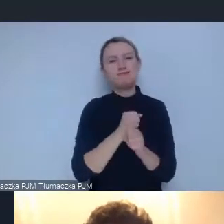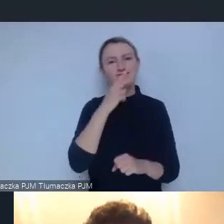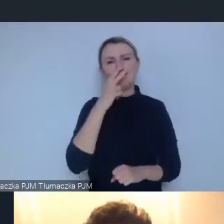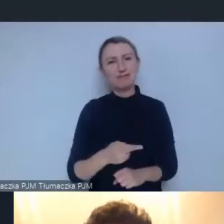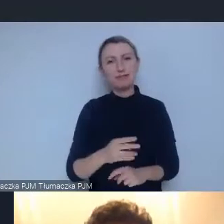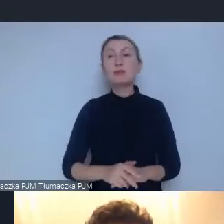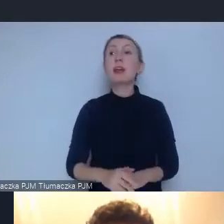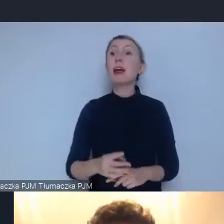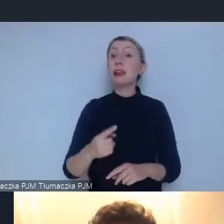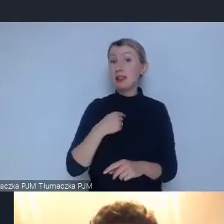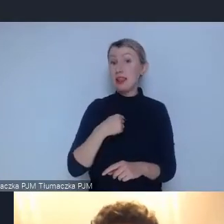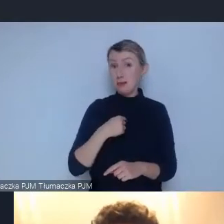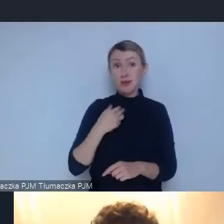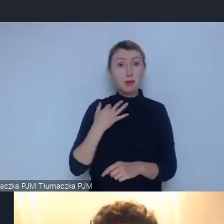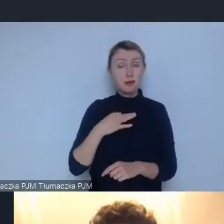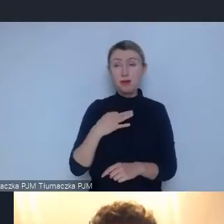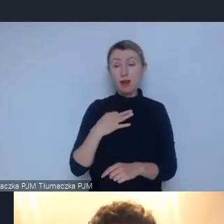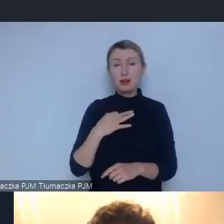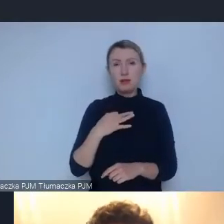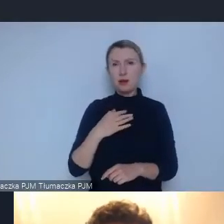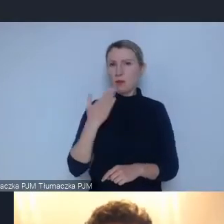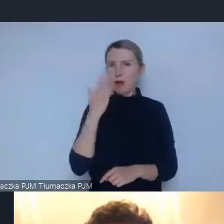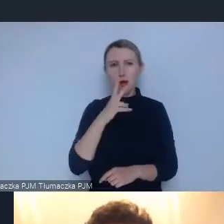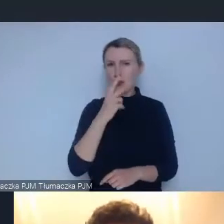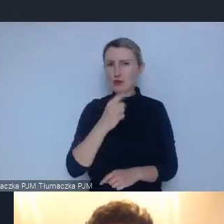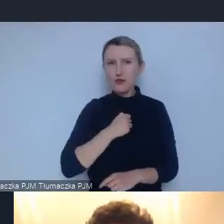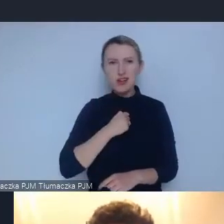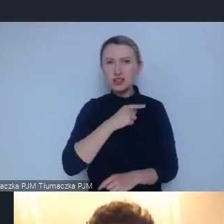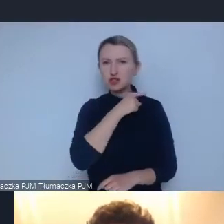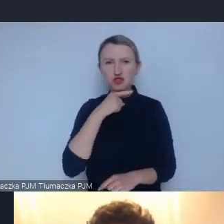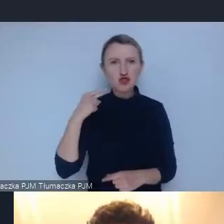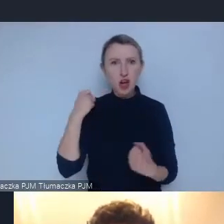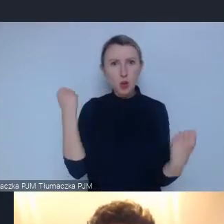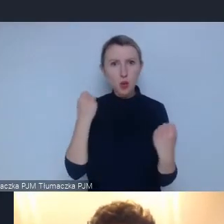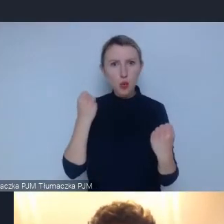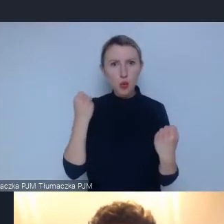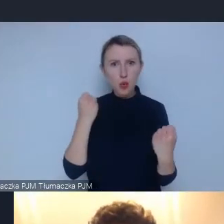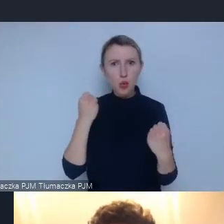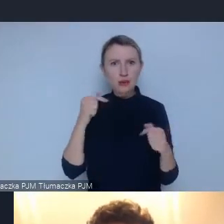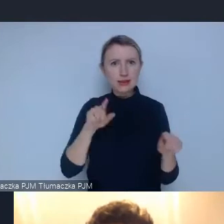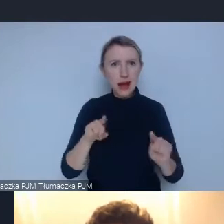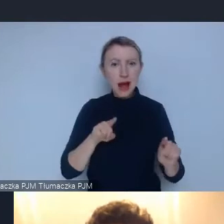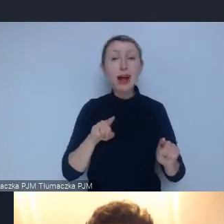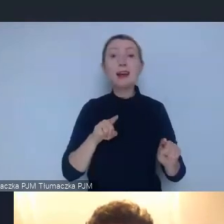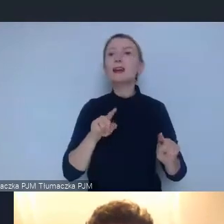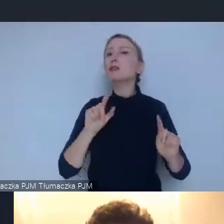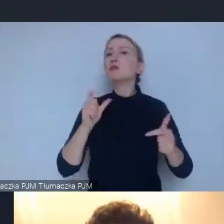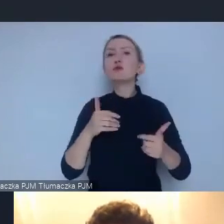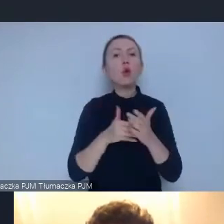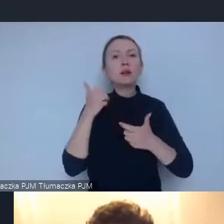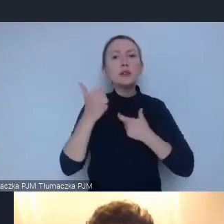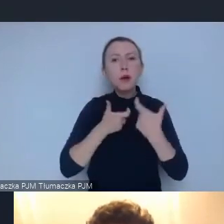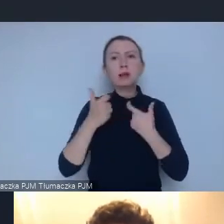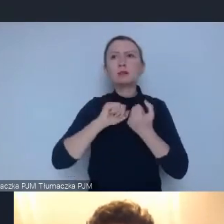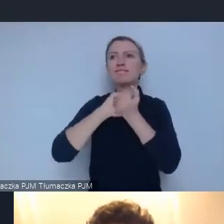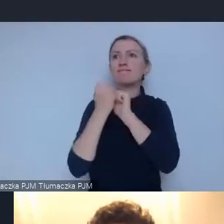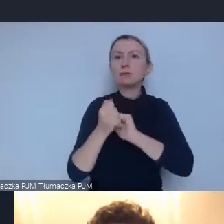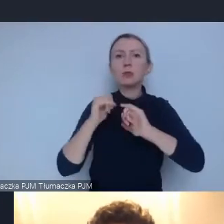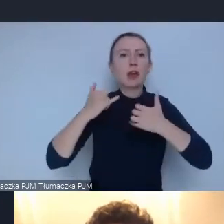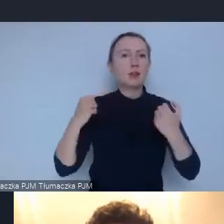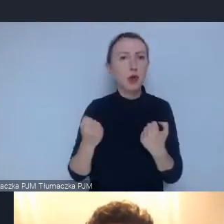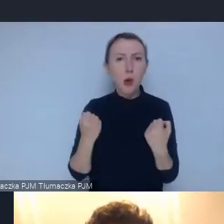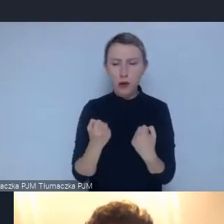mnie osobiście bardzo wyraźny, czerwony sygnał dotyczący tego, co należy zrobić, jakie podjąć działania,